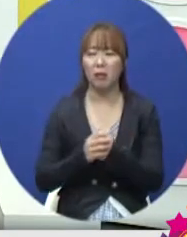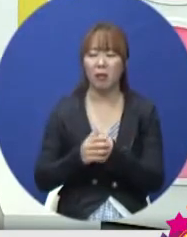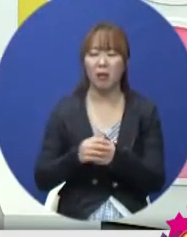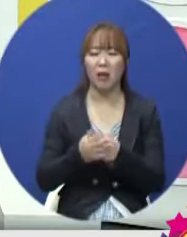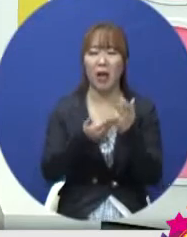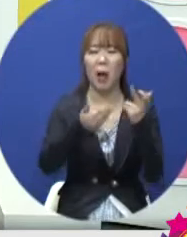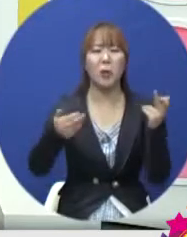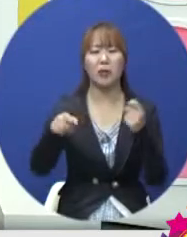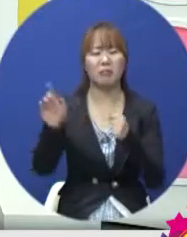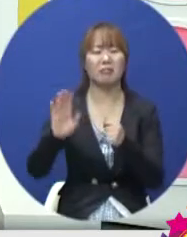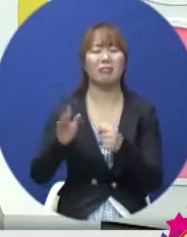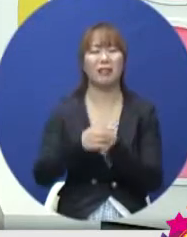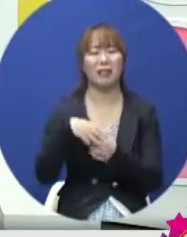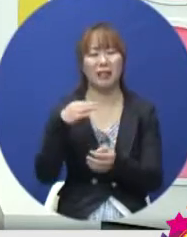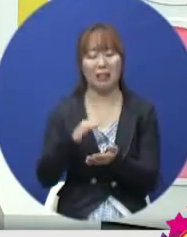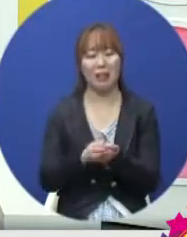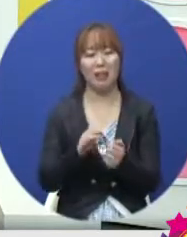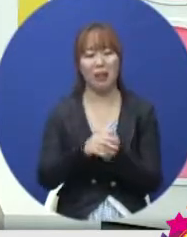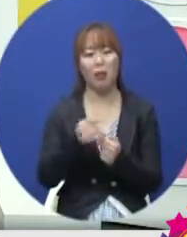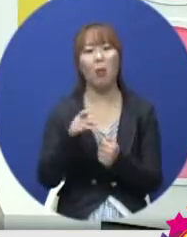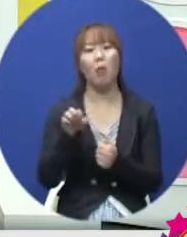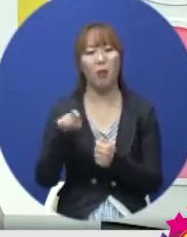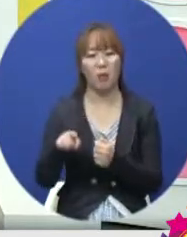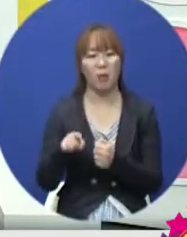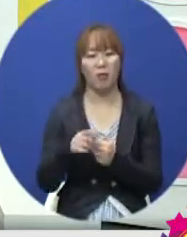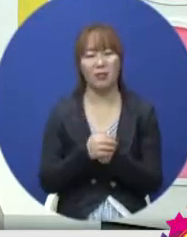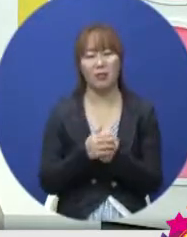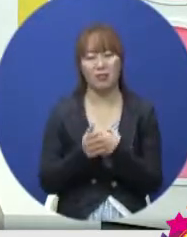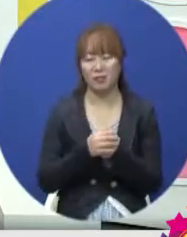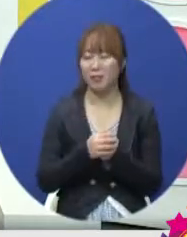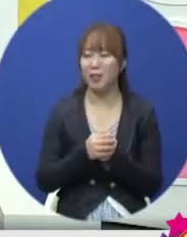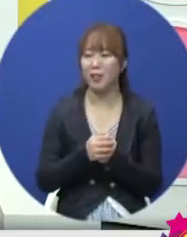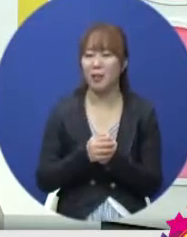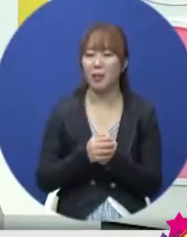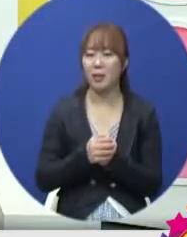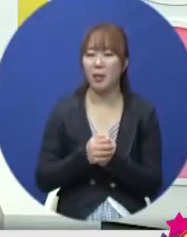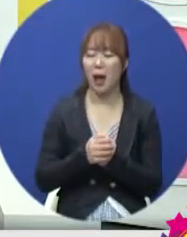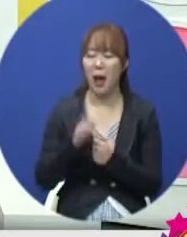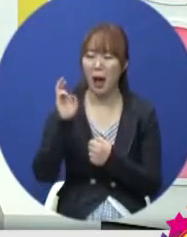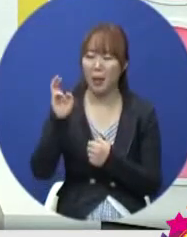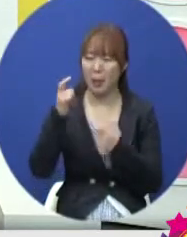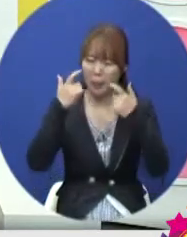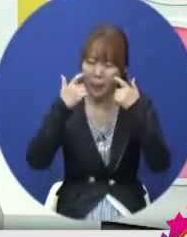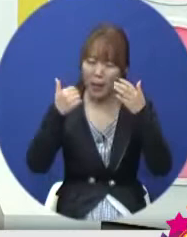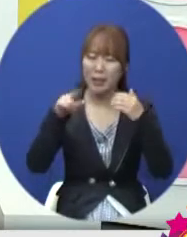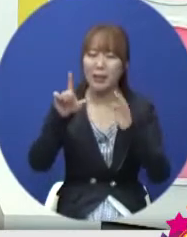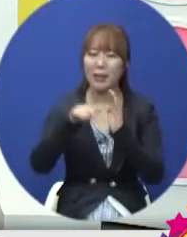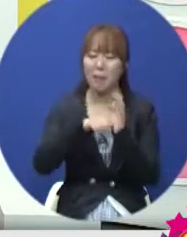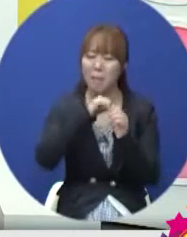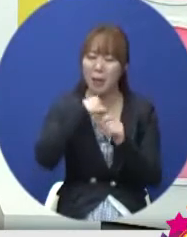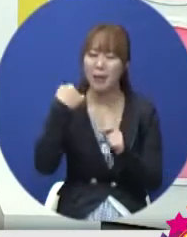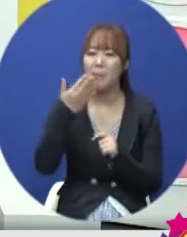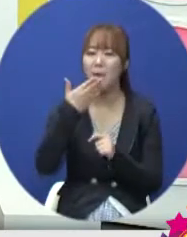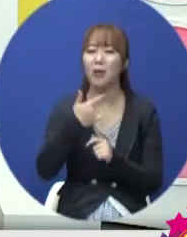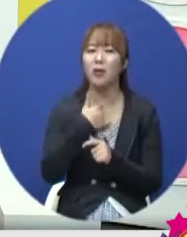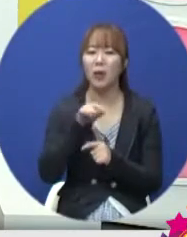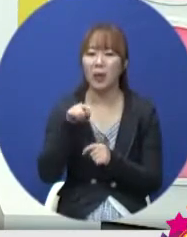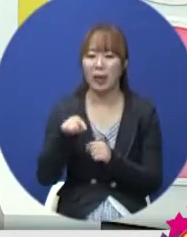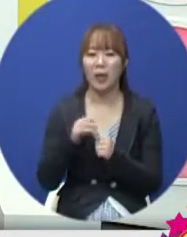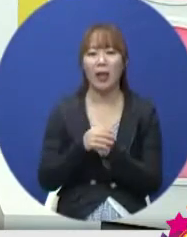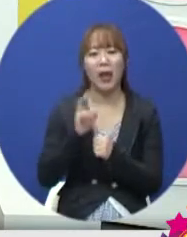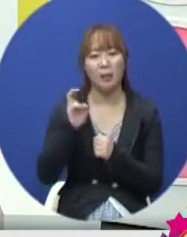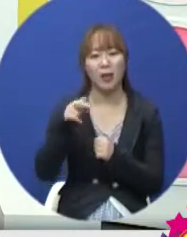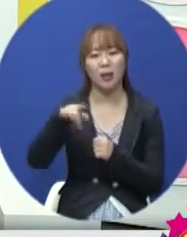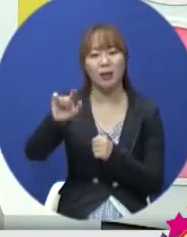없어요. 저기, 풍부하니까 그렇죠. 풍부하니까. 명지 씨 저기 아마 분명히 그때 맛있게 드셨던 회가 네.